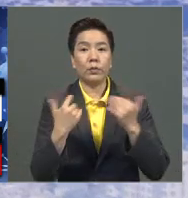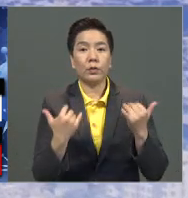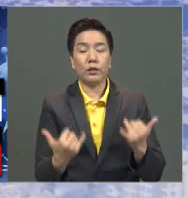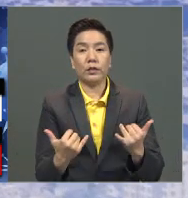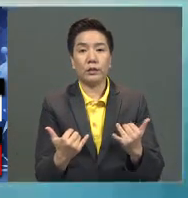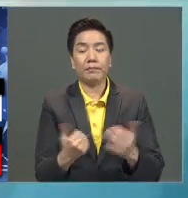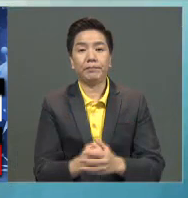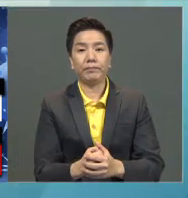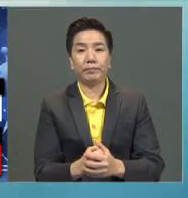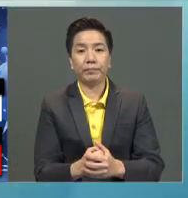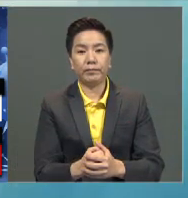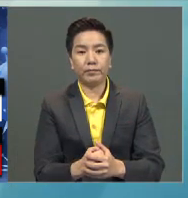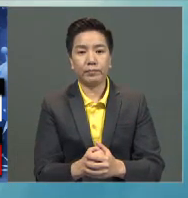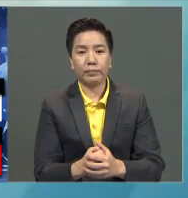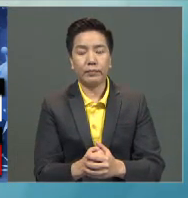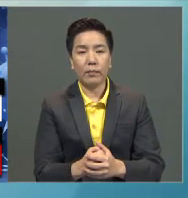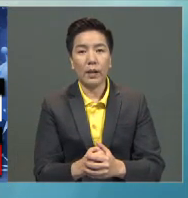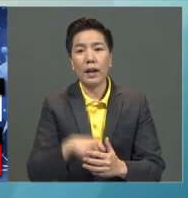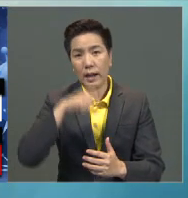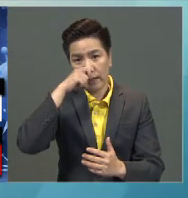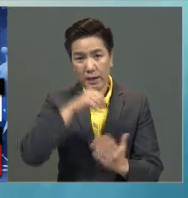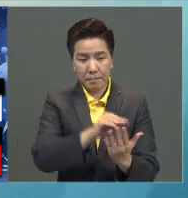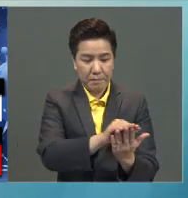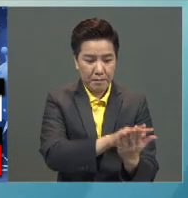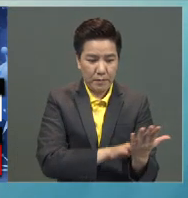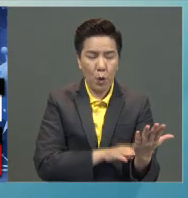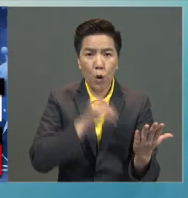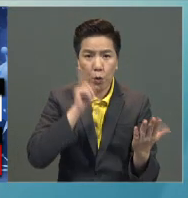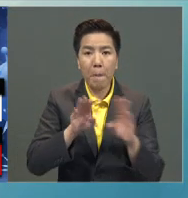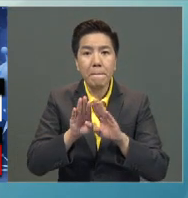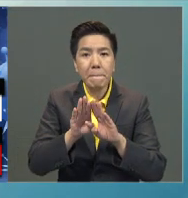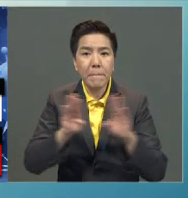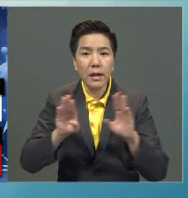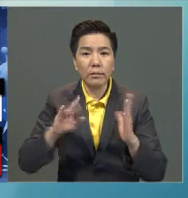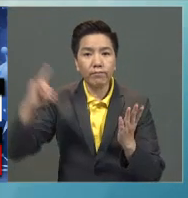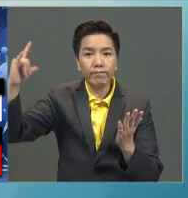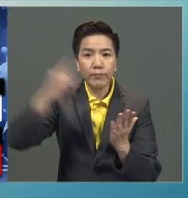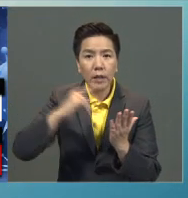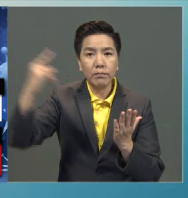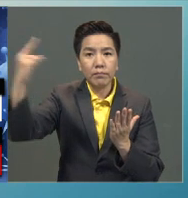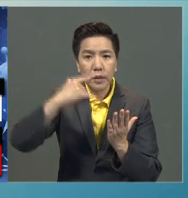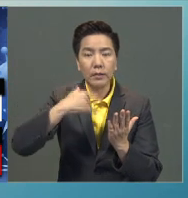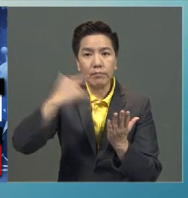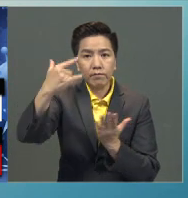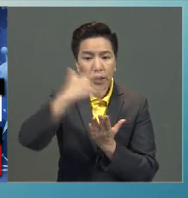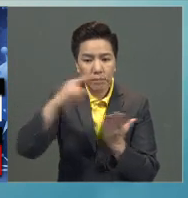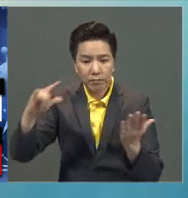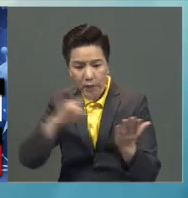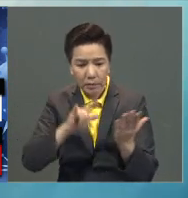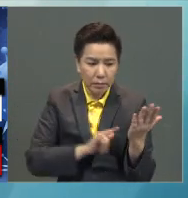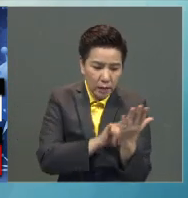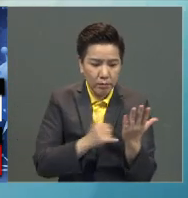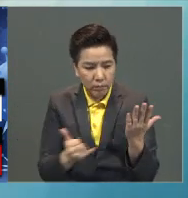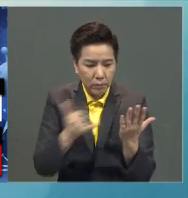ที่เราจำเป็นที่ต้องเปิดประเทศมากยิ่งขึ้นนะครับเปิดประเทศมากยิ่งขึ้นและวันนี้ในสบคที่ประชุมสบค